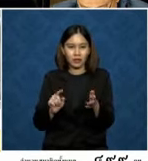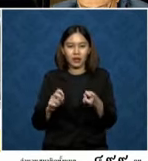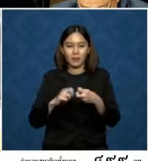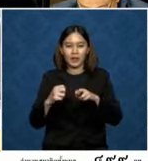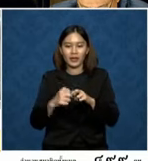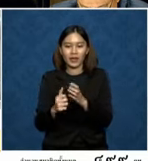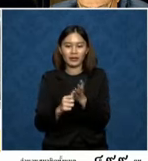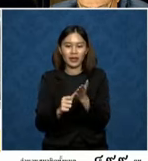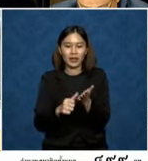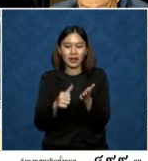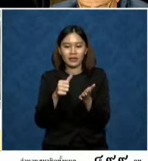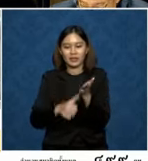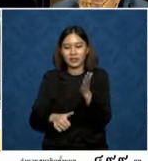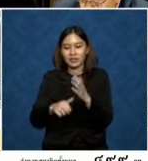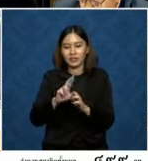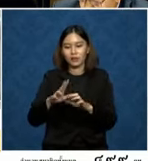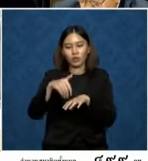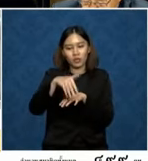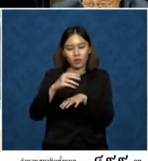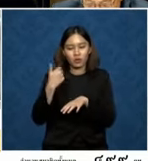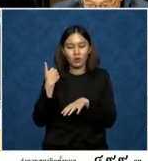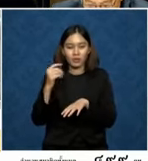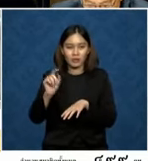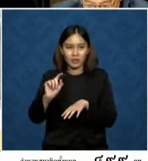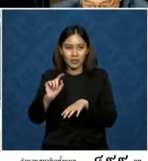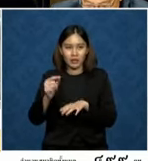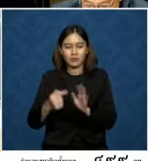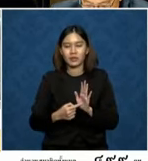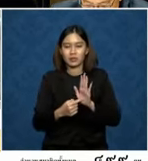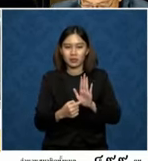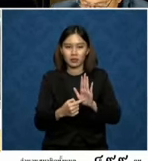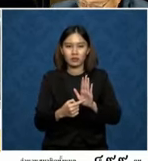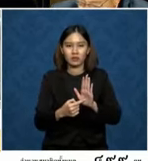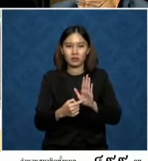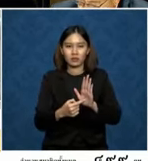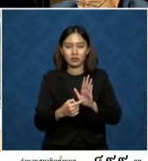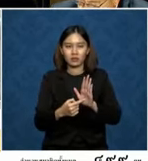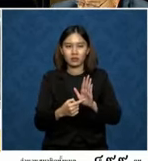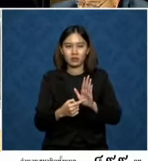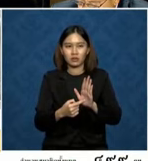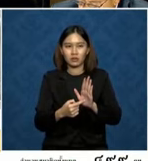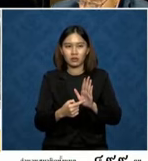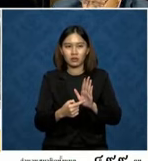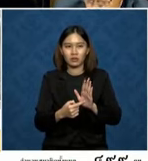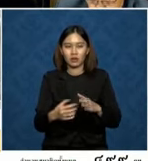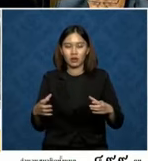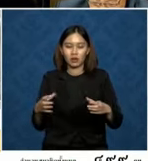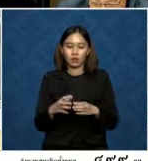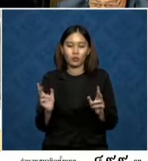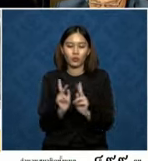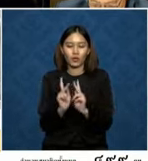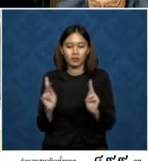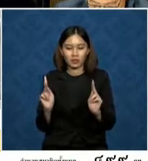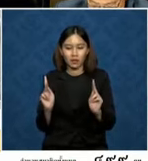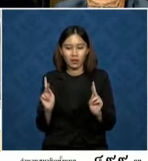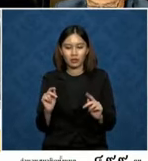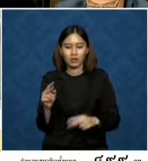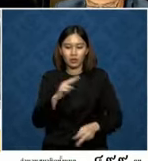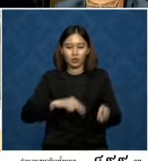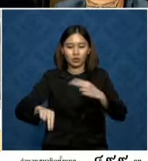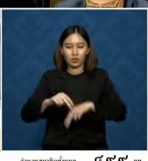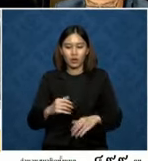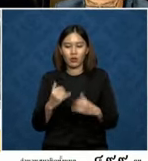อกระบบนั้นก็มีข้อเสนอ ซึ่งคณะกรรมาธิการการปกครองวัน